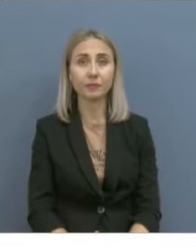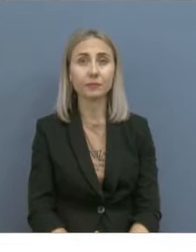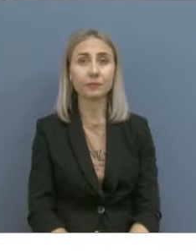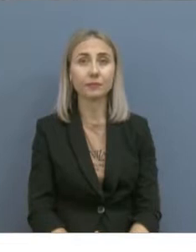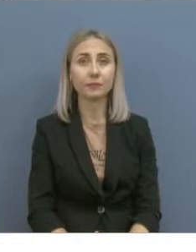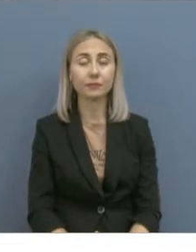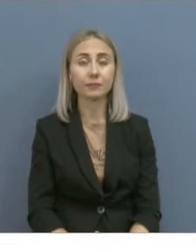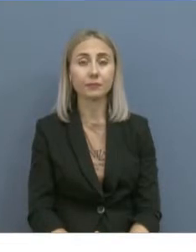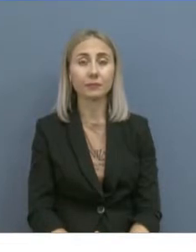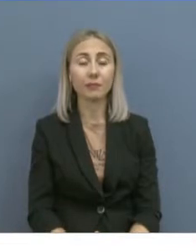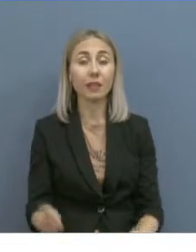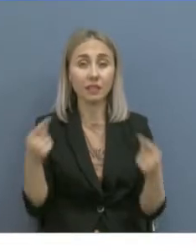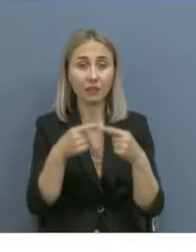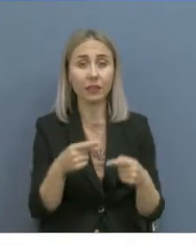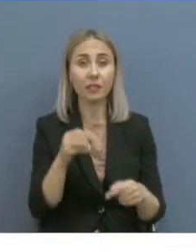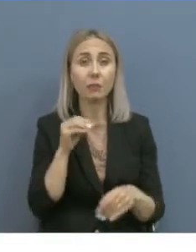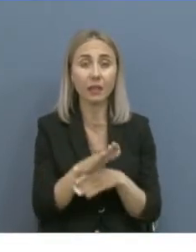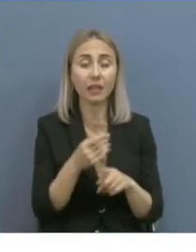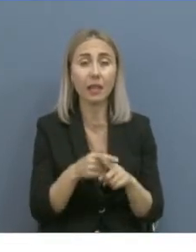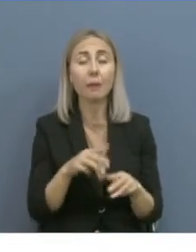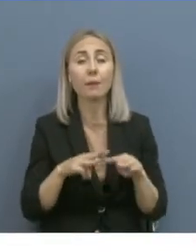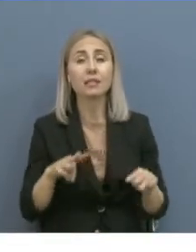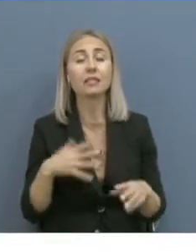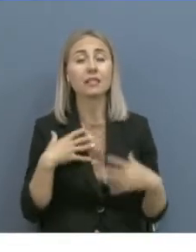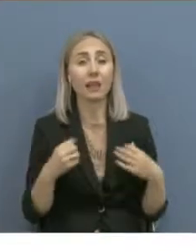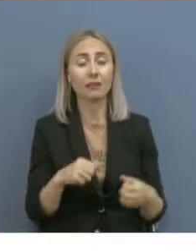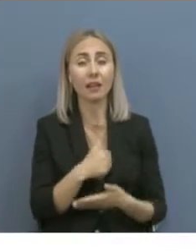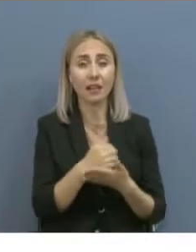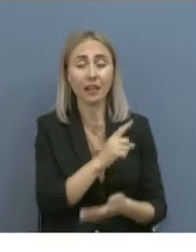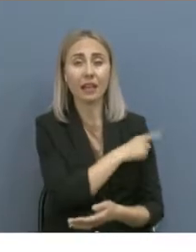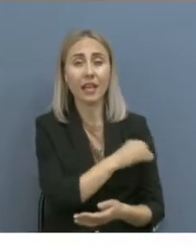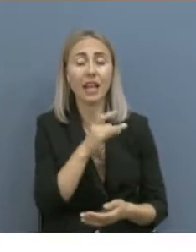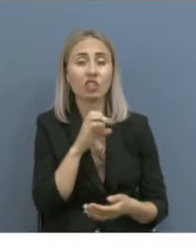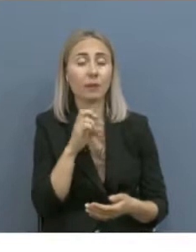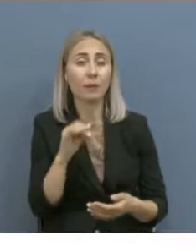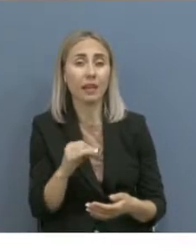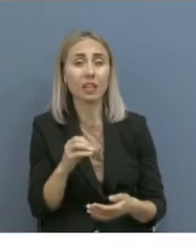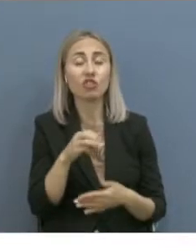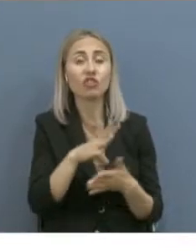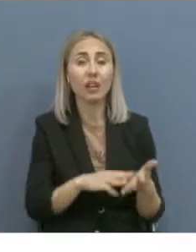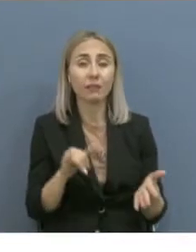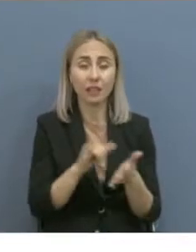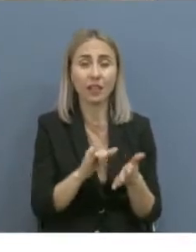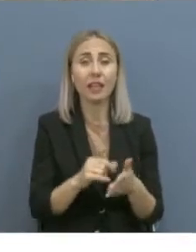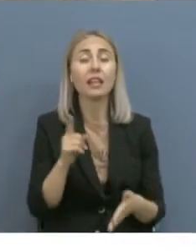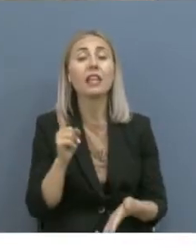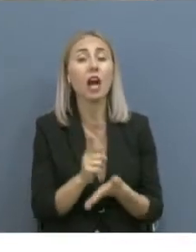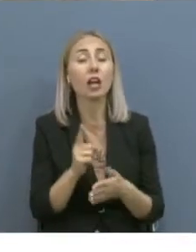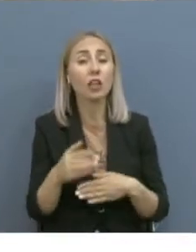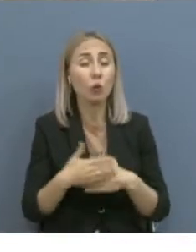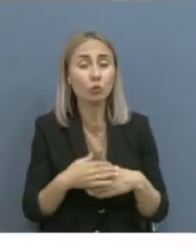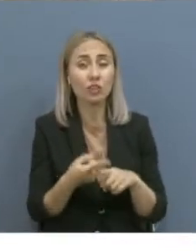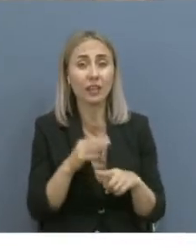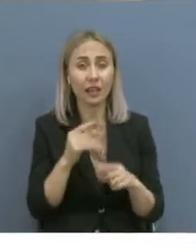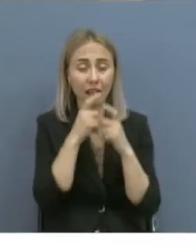Еліміздің денсаулық сақтау министрі Елжан Біртановтың бұйрығына сәйкес карантин тәртібін бұзған кәсіп иелеріне салынатын айыппұл көлемі де қомақты. Мәселен,